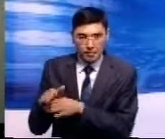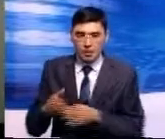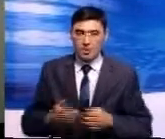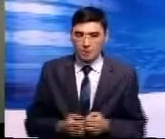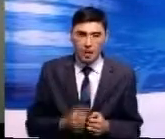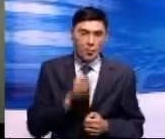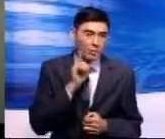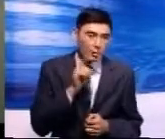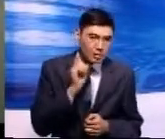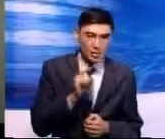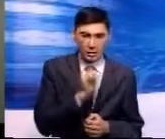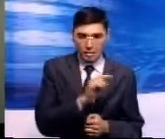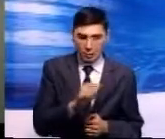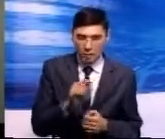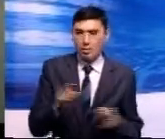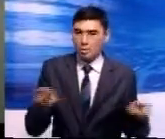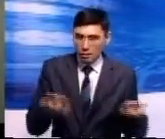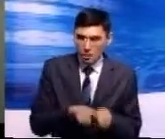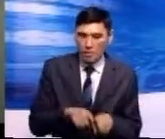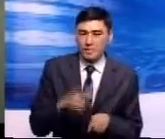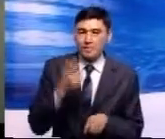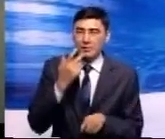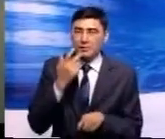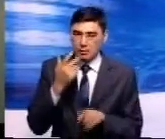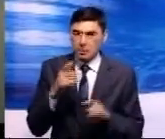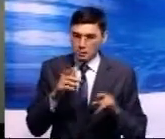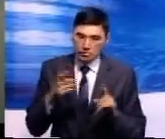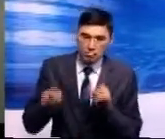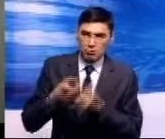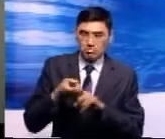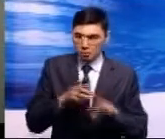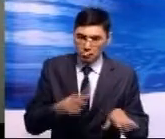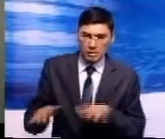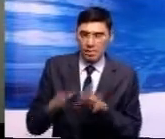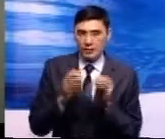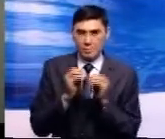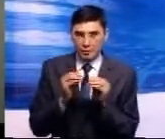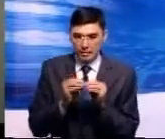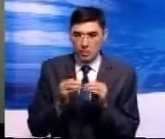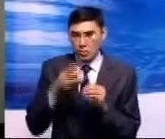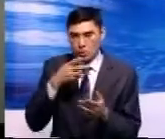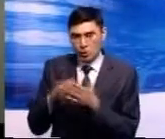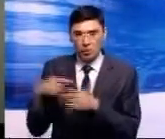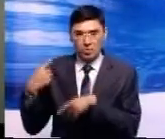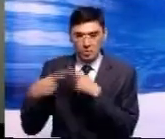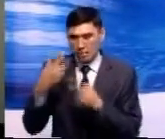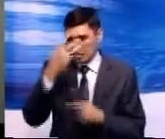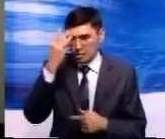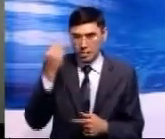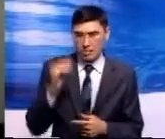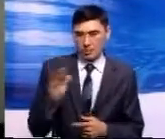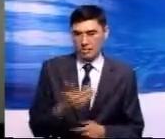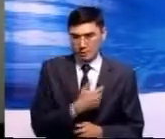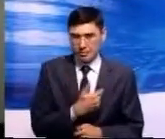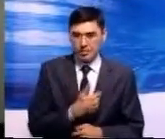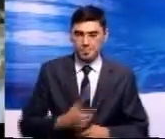чтобы молодежь приобщить к этому делу, вот, чтобы она тоже не забывала свои традиции и